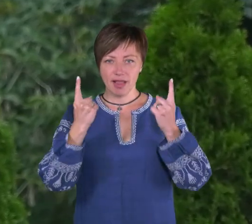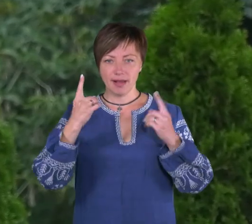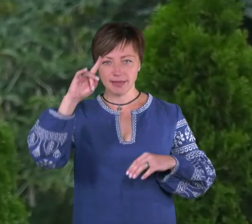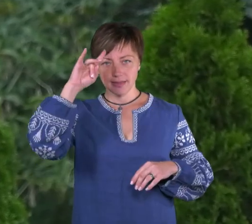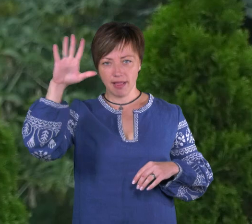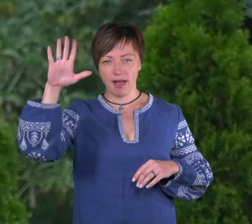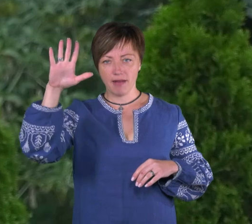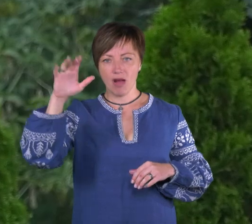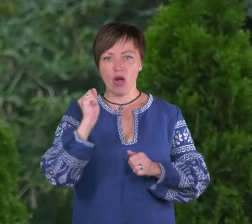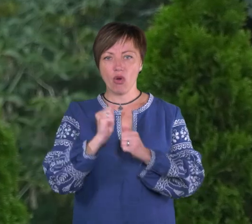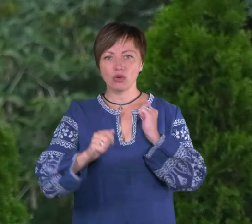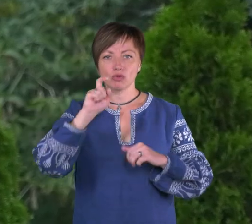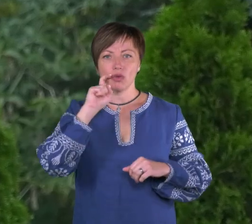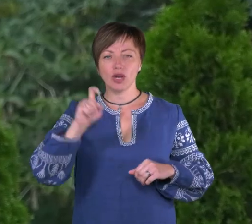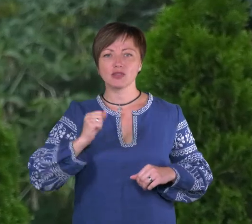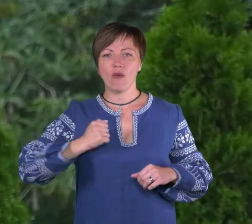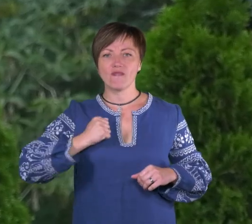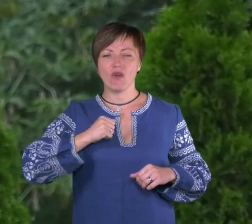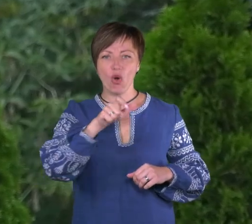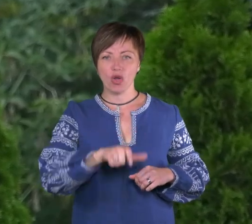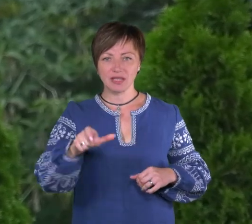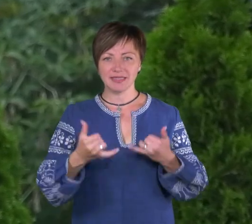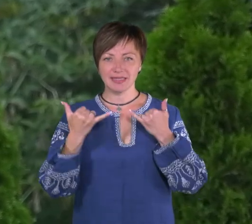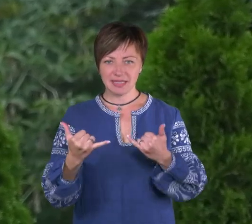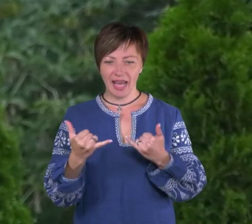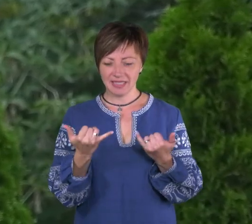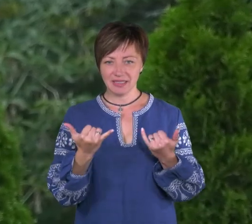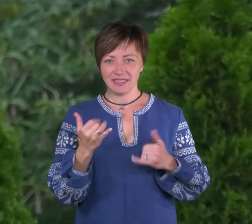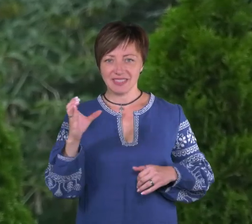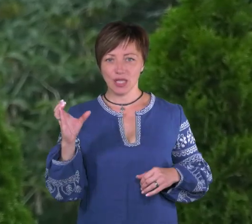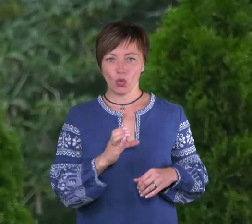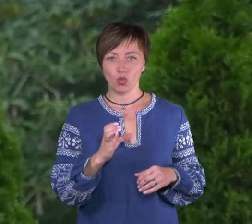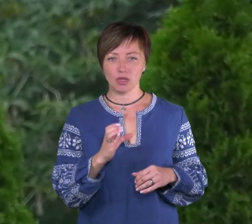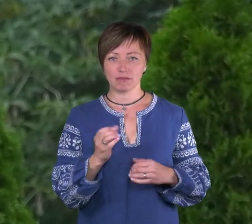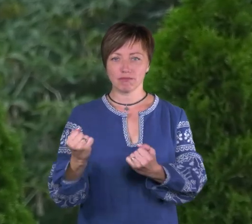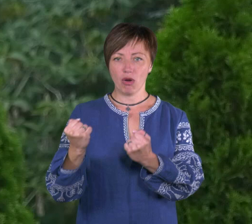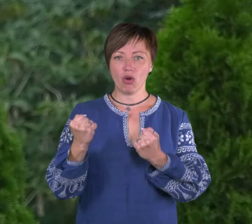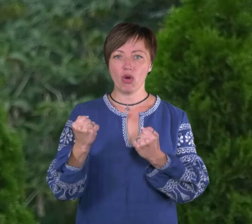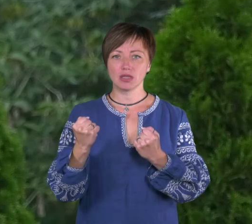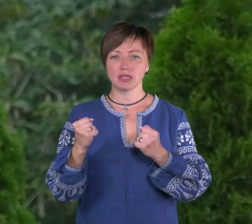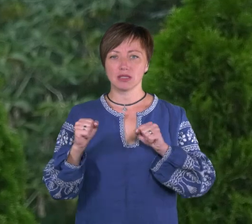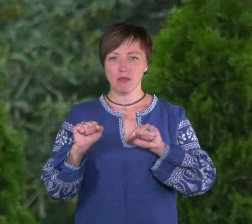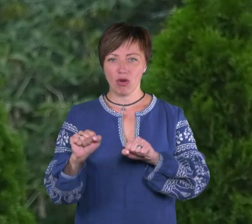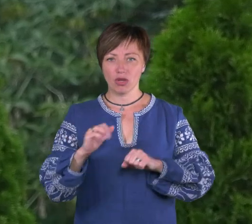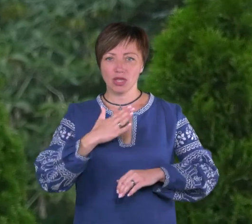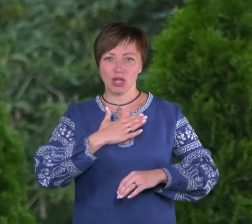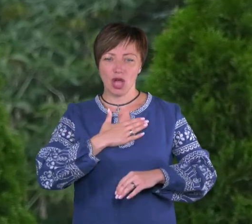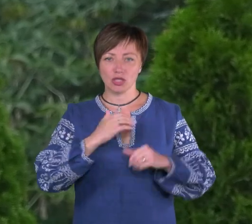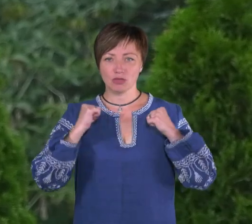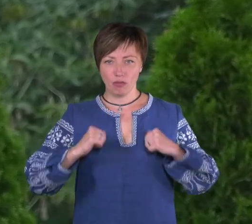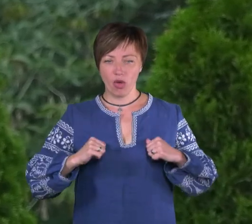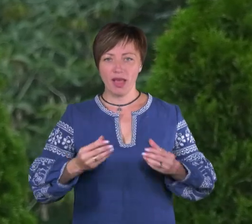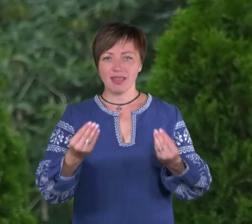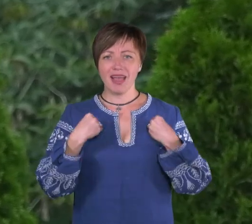слава кожному українському воїну, який зараз, в ці секунди, боронить наш спокій,